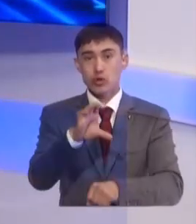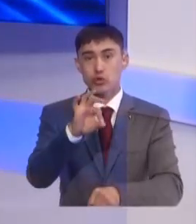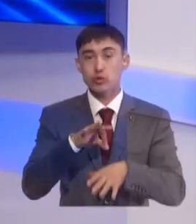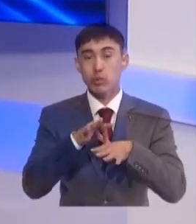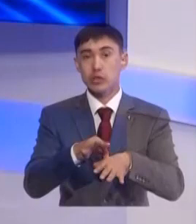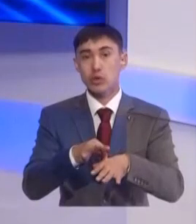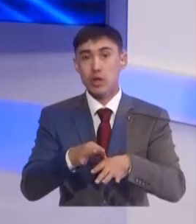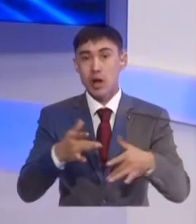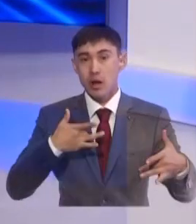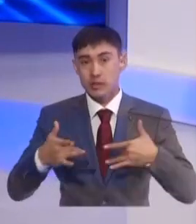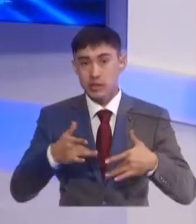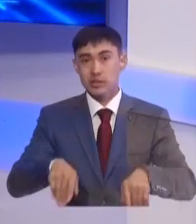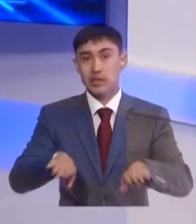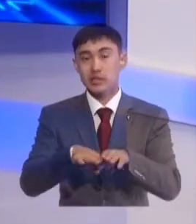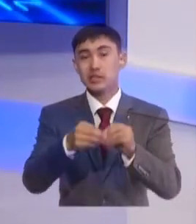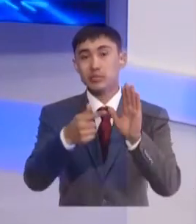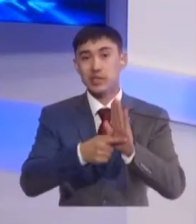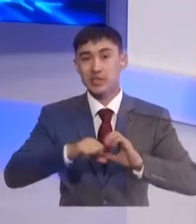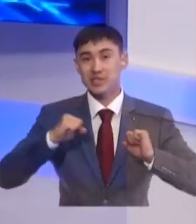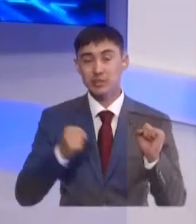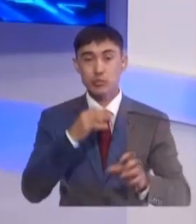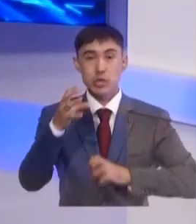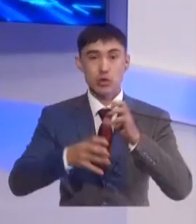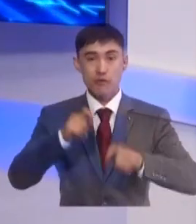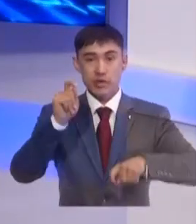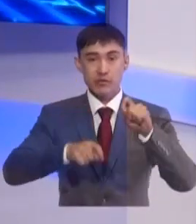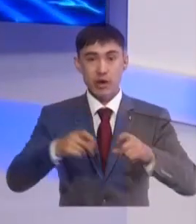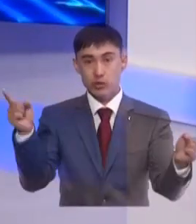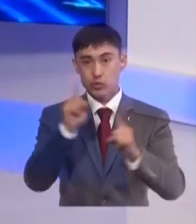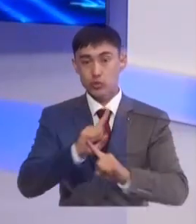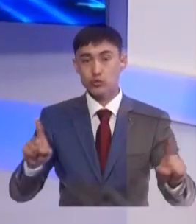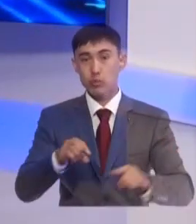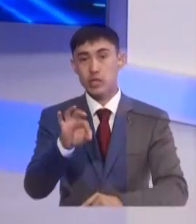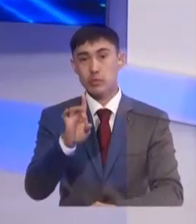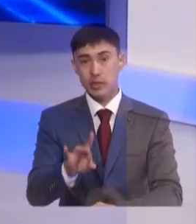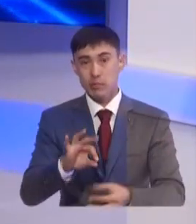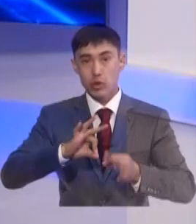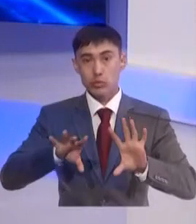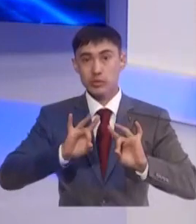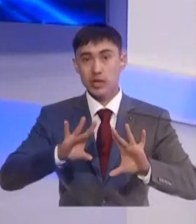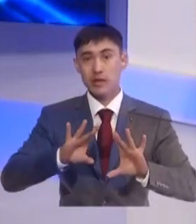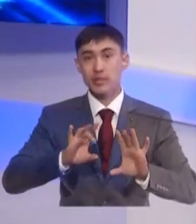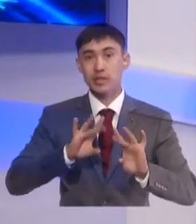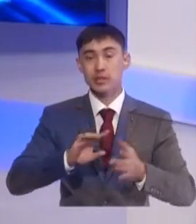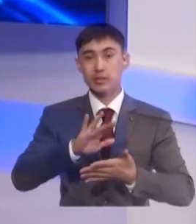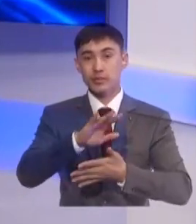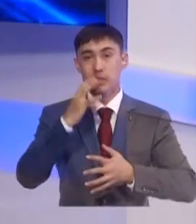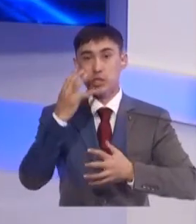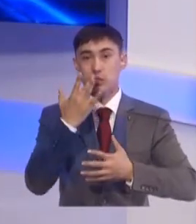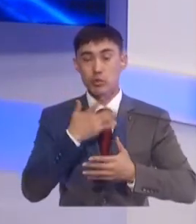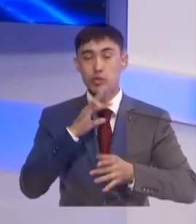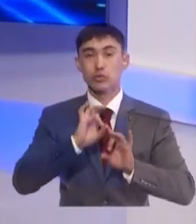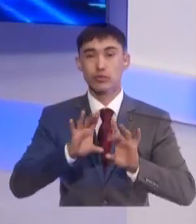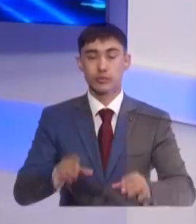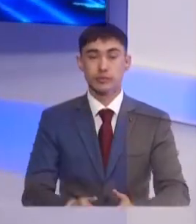прошел гала-концерт закрытия 17-го зимнего международного фестиваля искусств Башмета. Подробности далее в нашем выпуске зарубежных